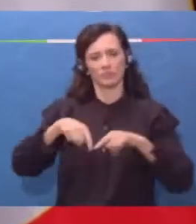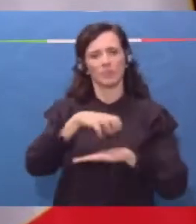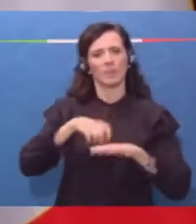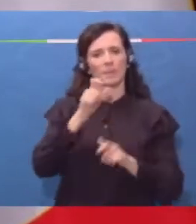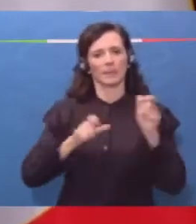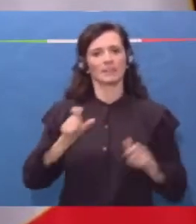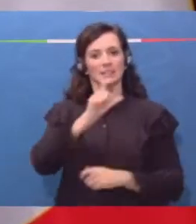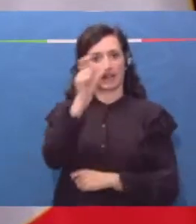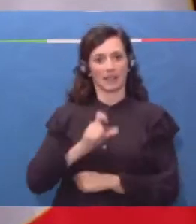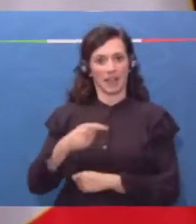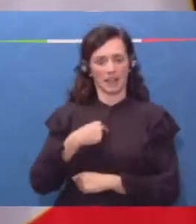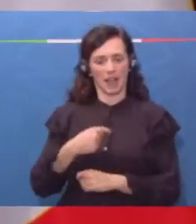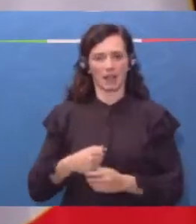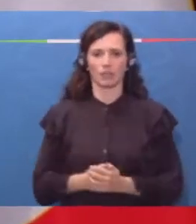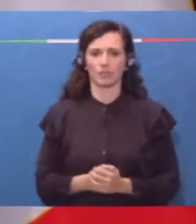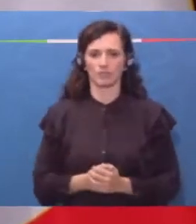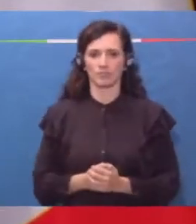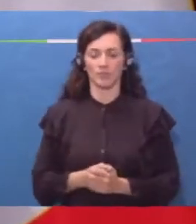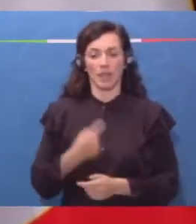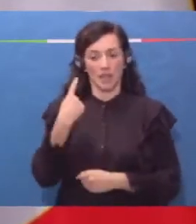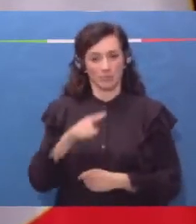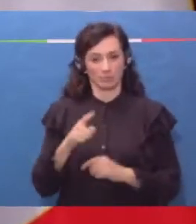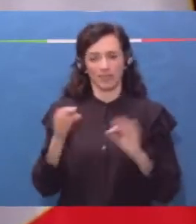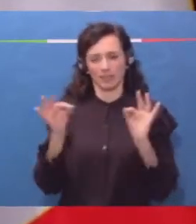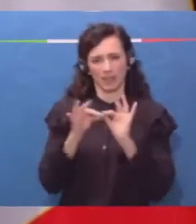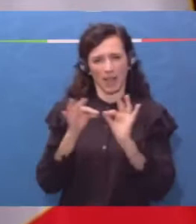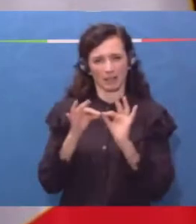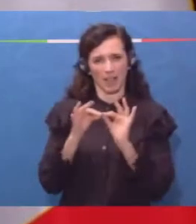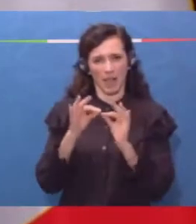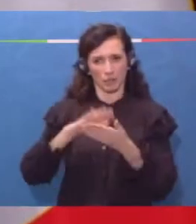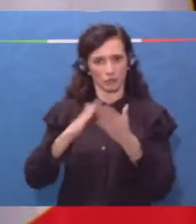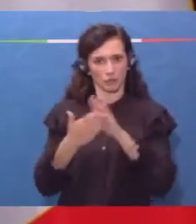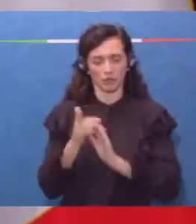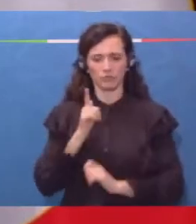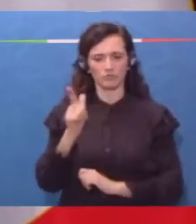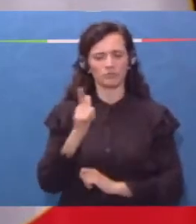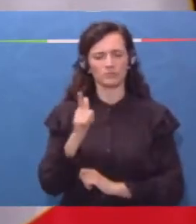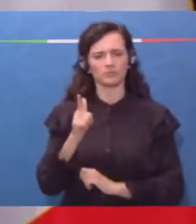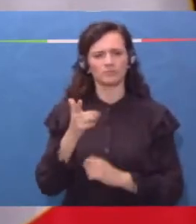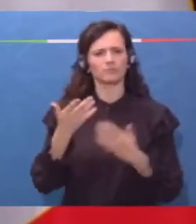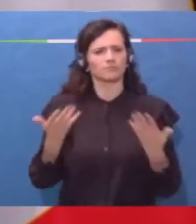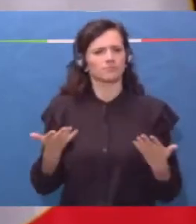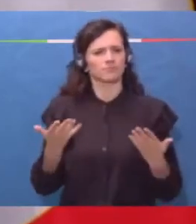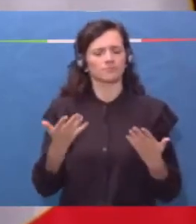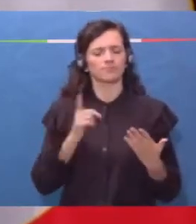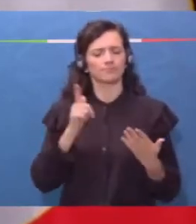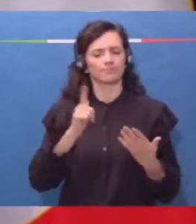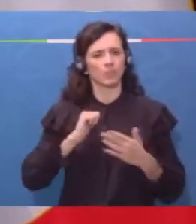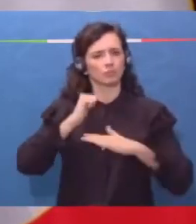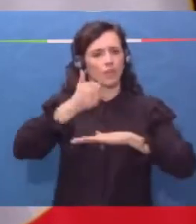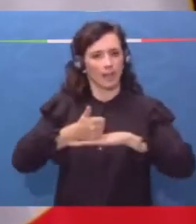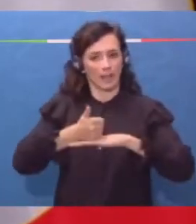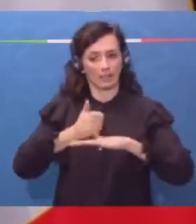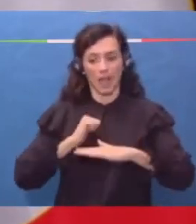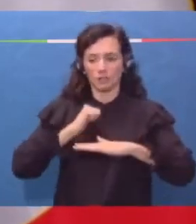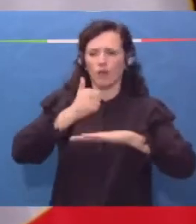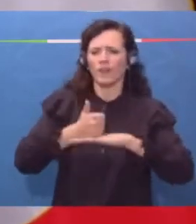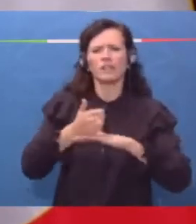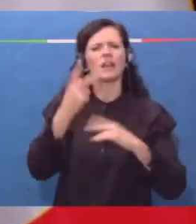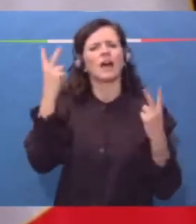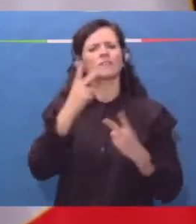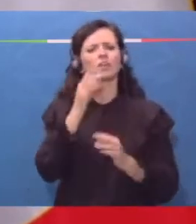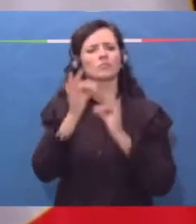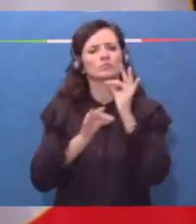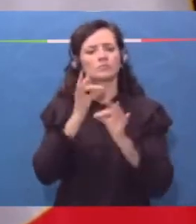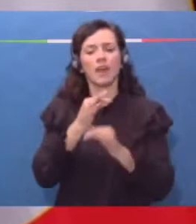Il senso più profondo di questo trattato è che la nostra sovranità, intesa come la nostra capacità